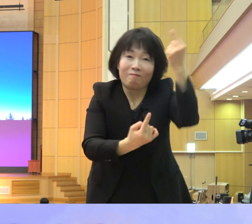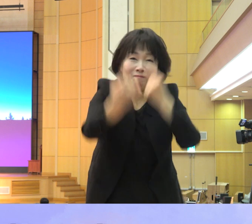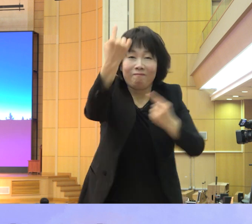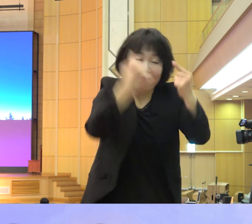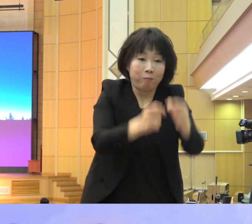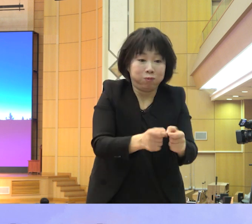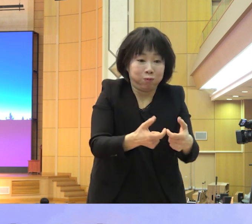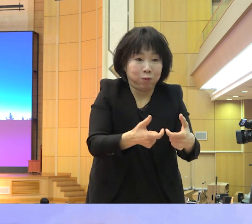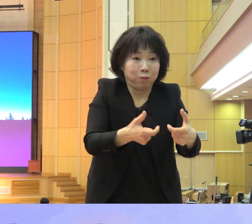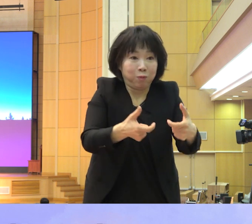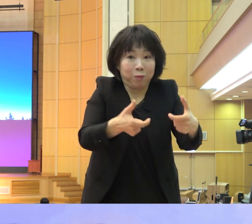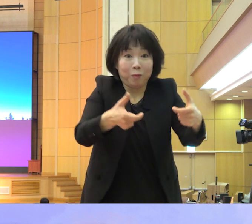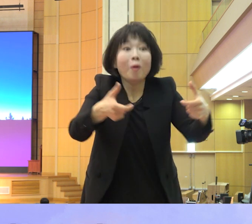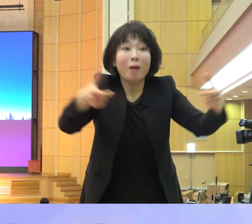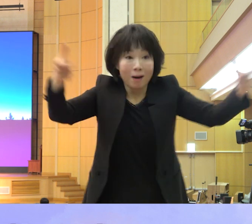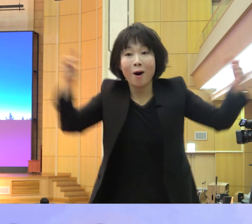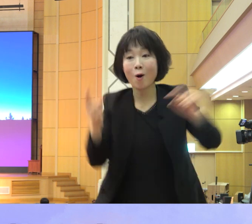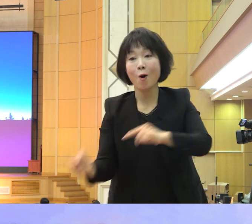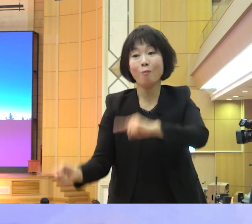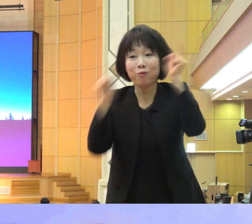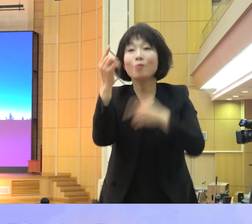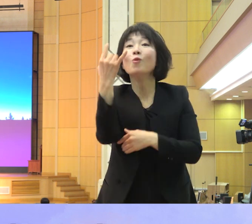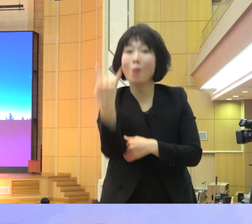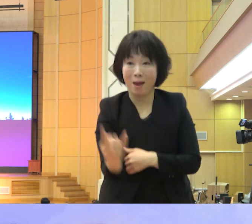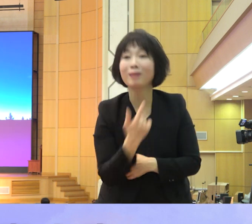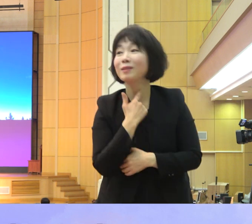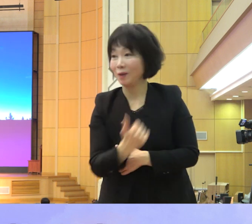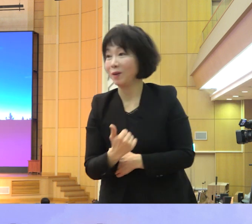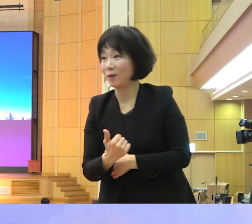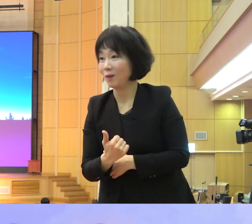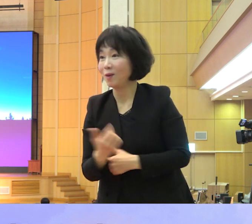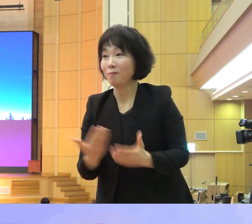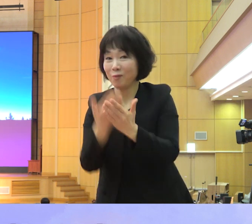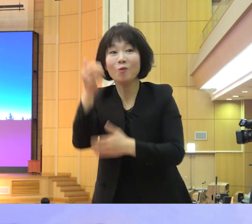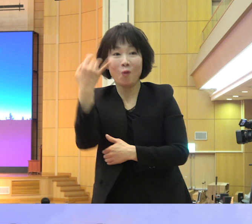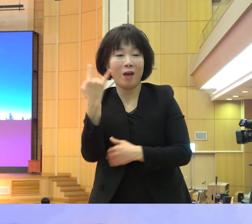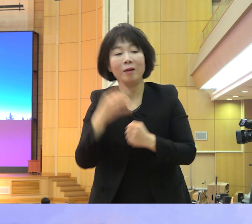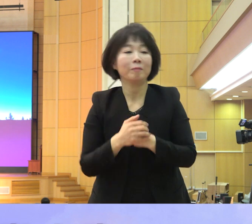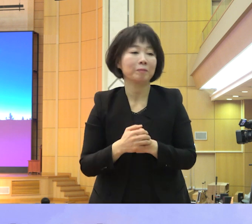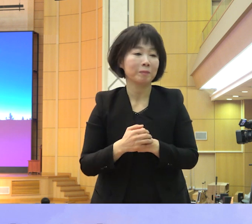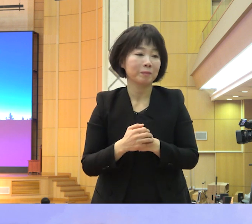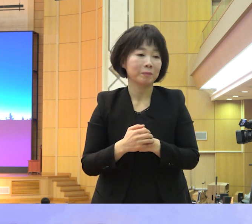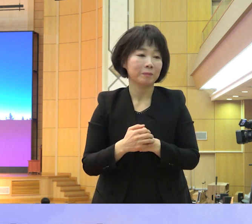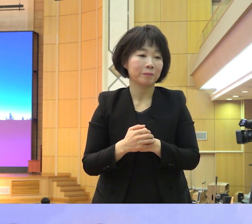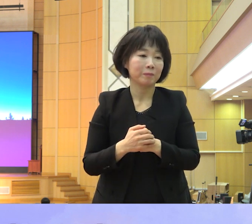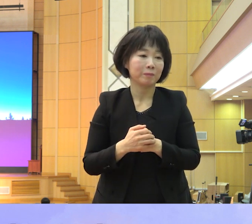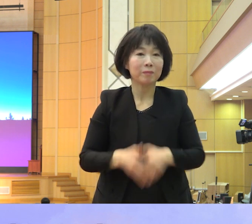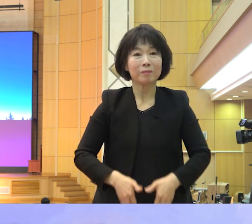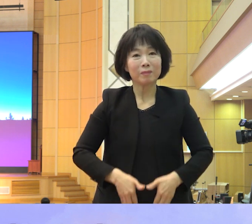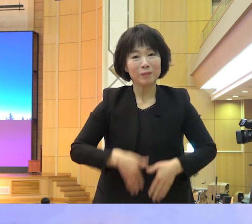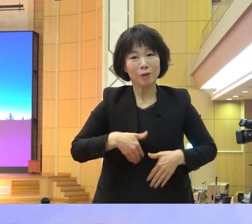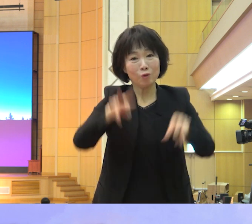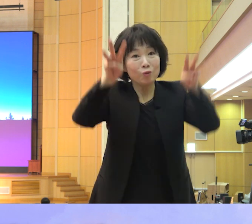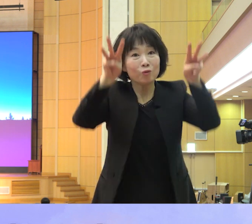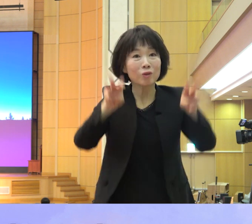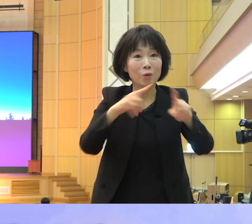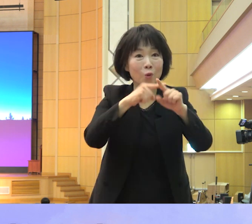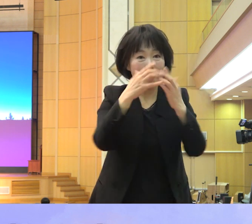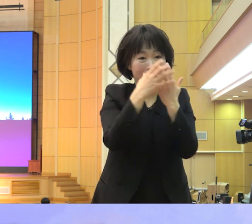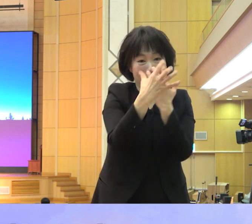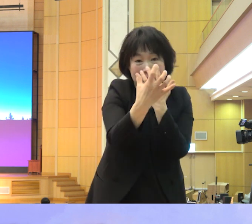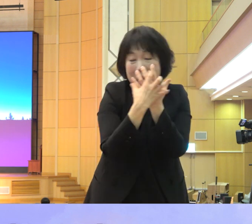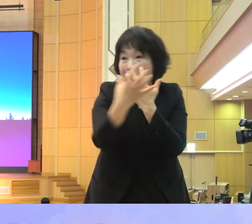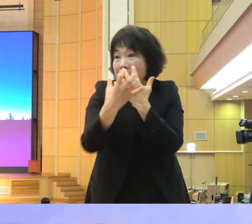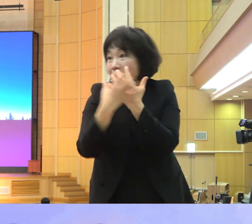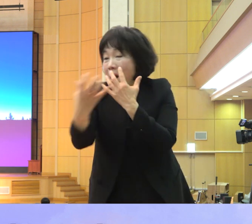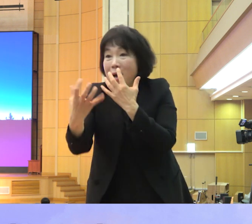했었어요. 근데 부흥 집회를 했는데 그냥 그 성전에 그냥 차고도